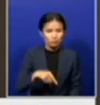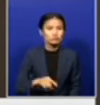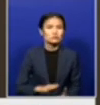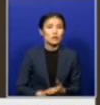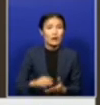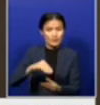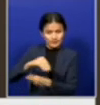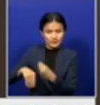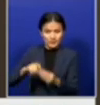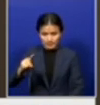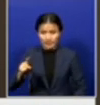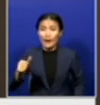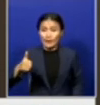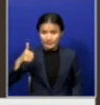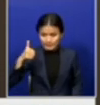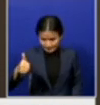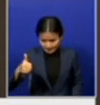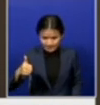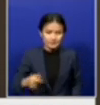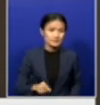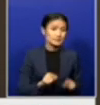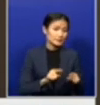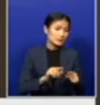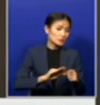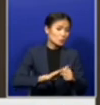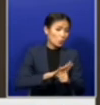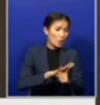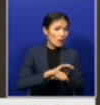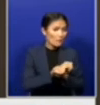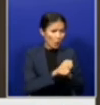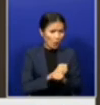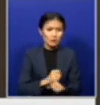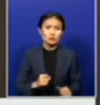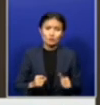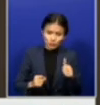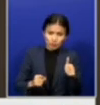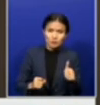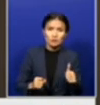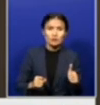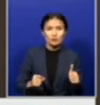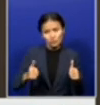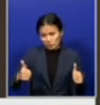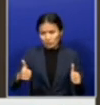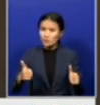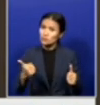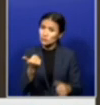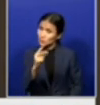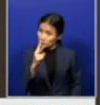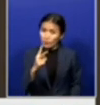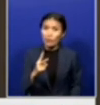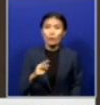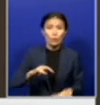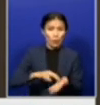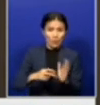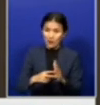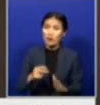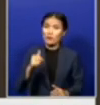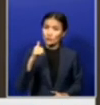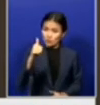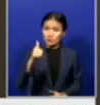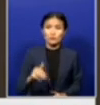คองเศรษฐกิจให้ยืนอยู่ได้ในวันที่โลกในขณะนี้ยังไม่มีวั